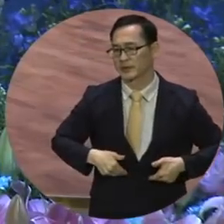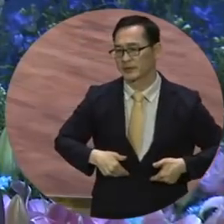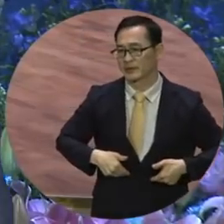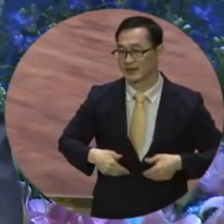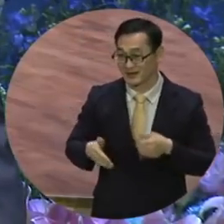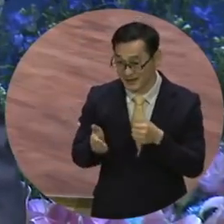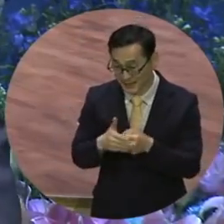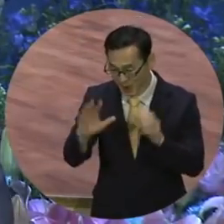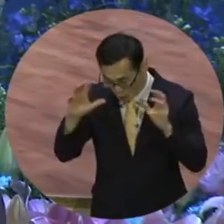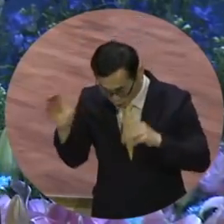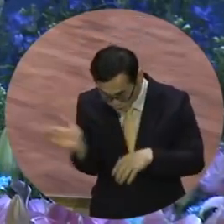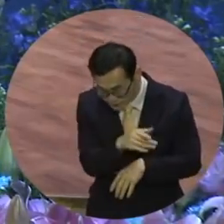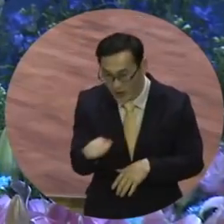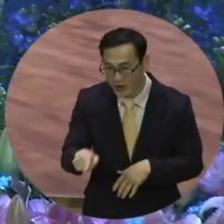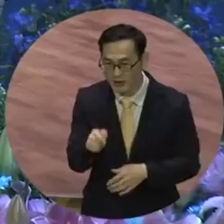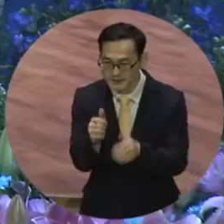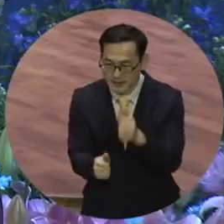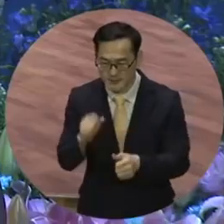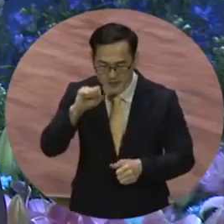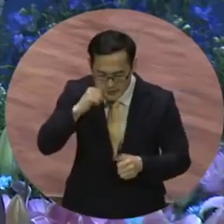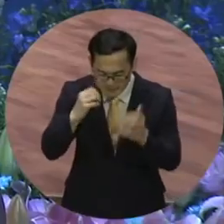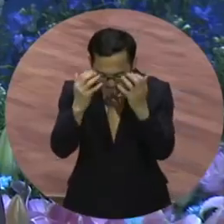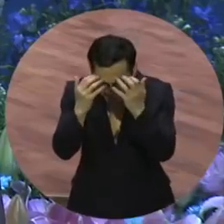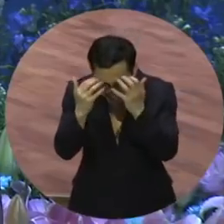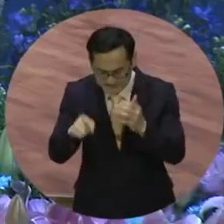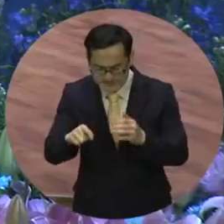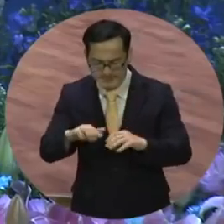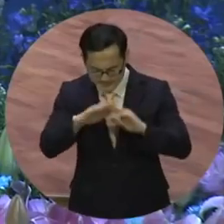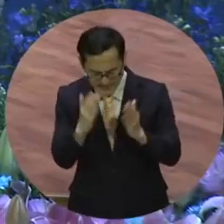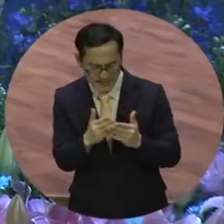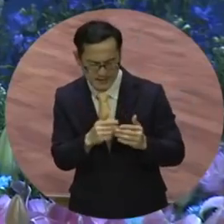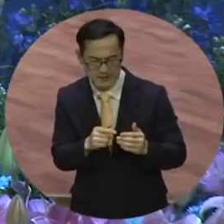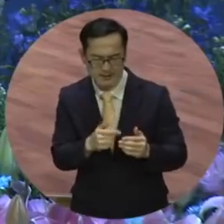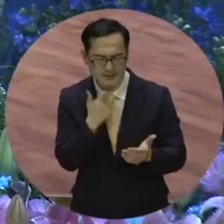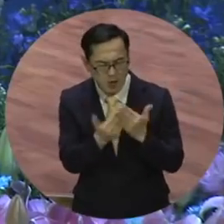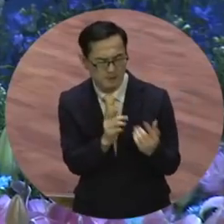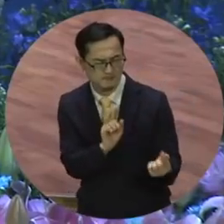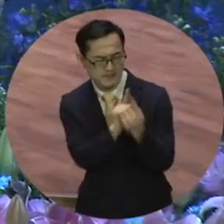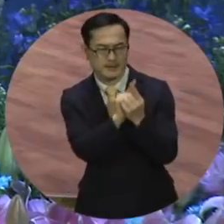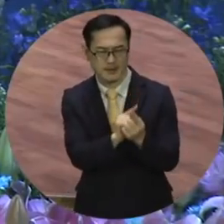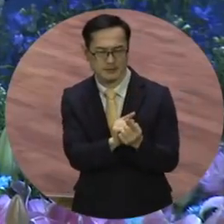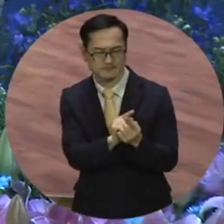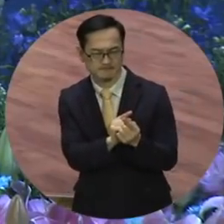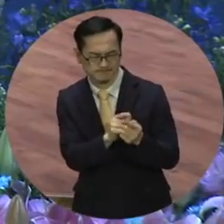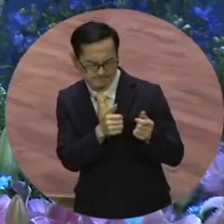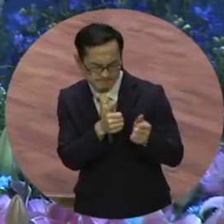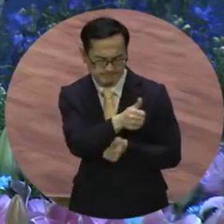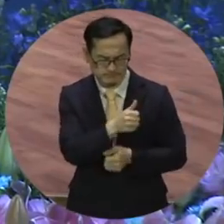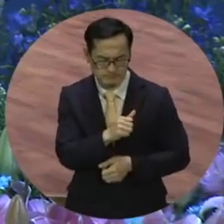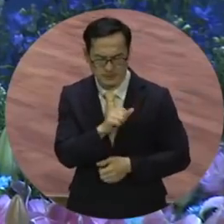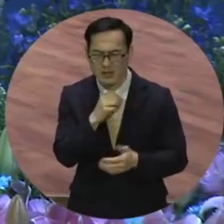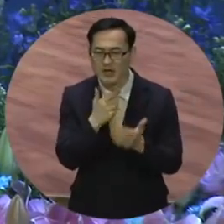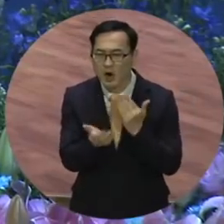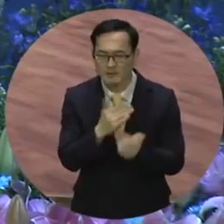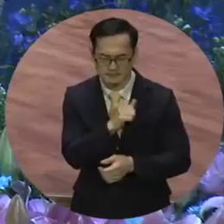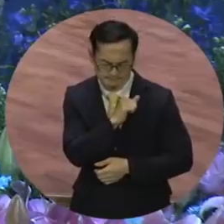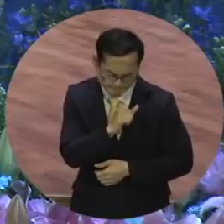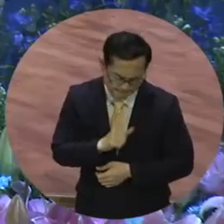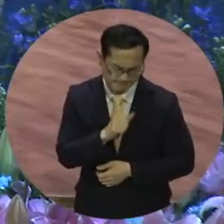어려운 시험들을 잘 그렇게 직면해서 그것을 그렇게 도리어